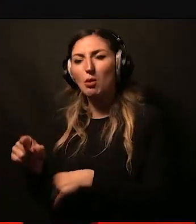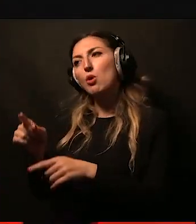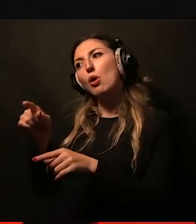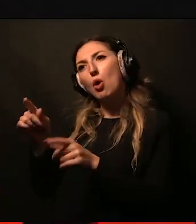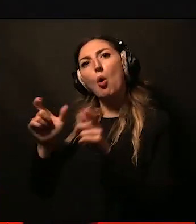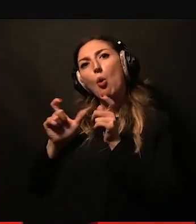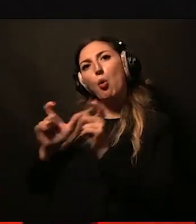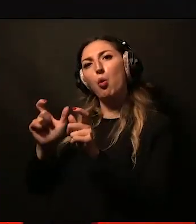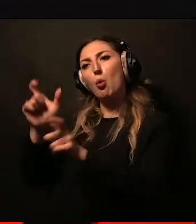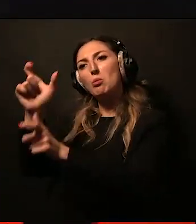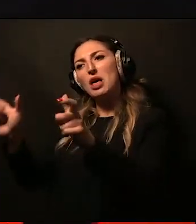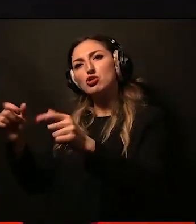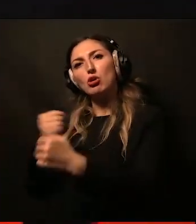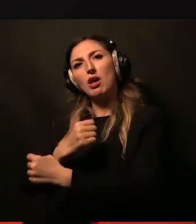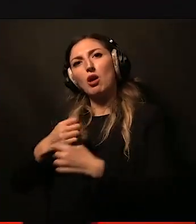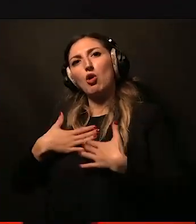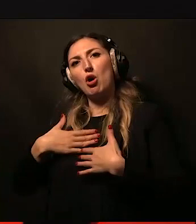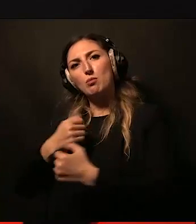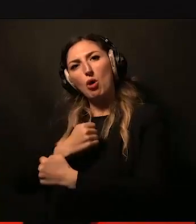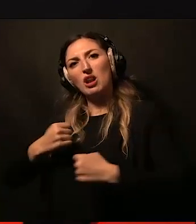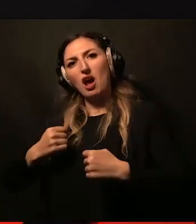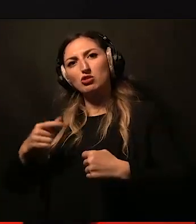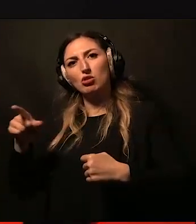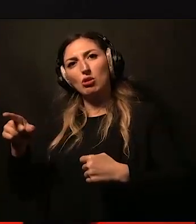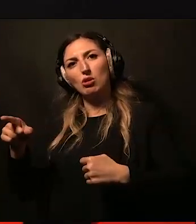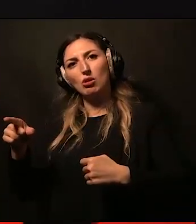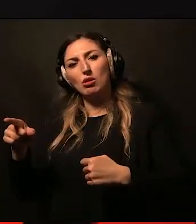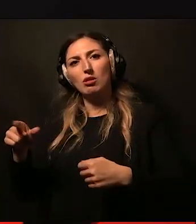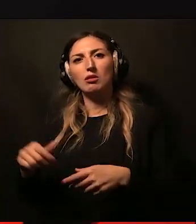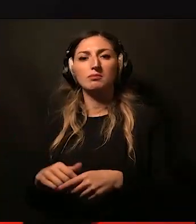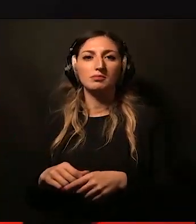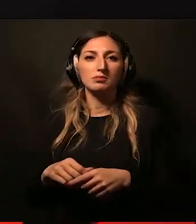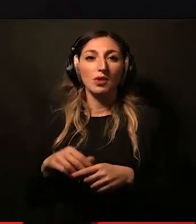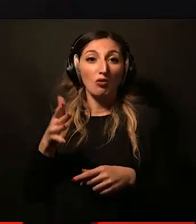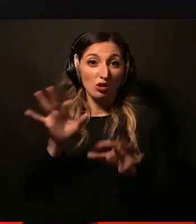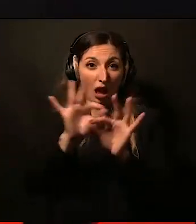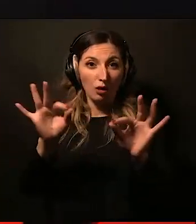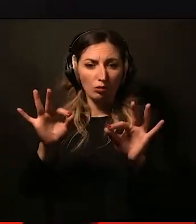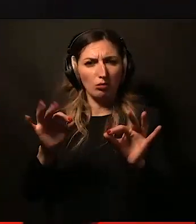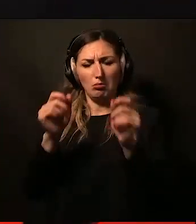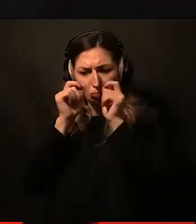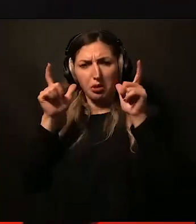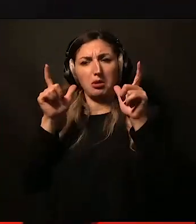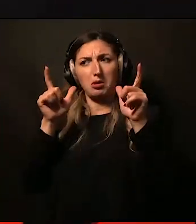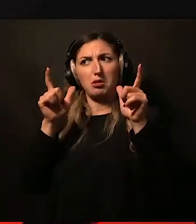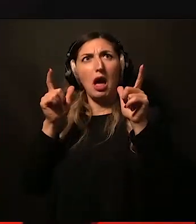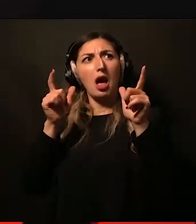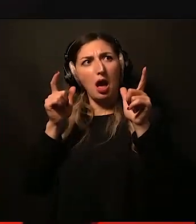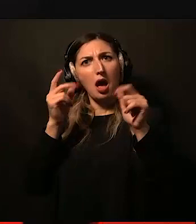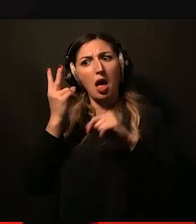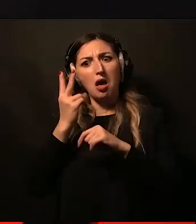delle persone con corpo grasso molti di voi saranno stupiti perché magari non ci avevano mai